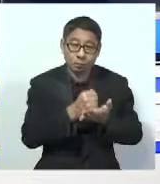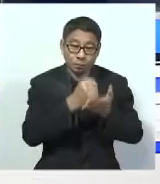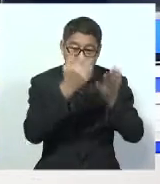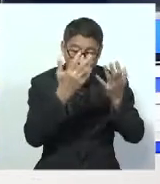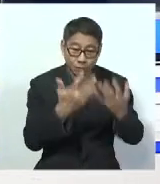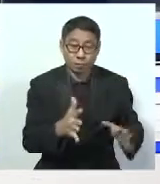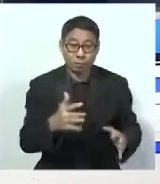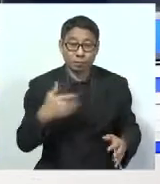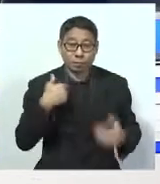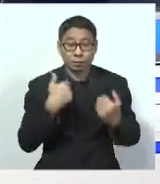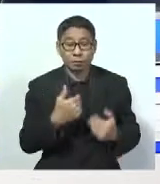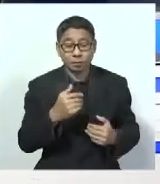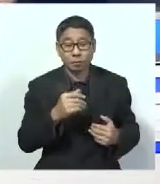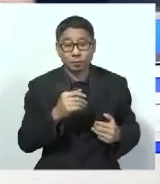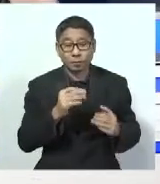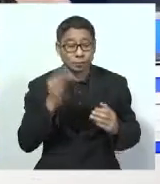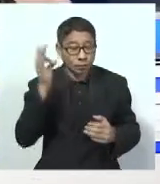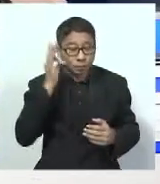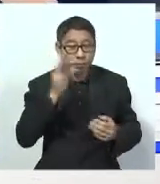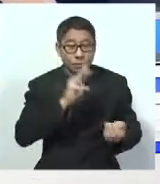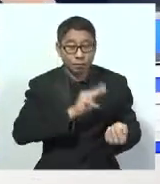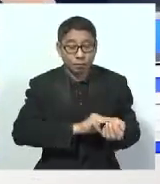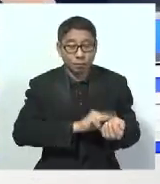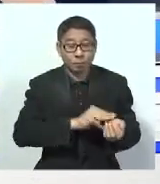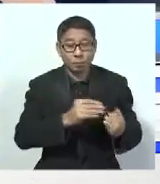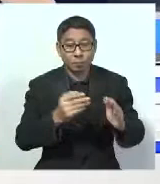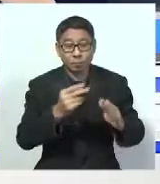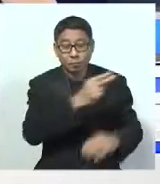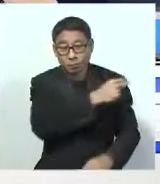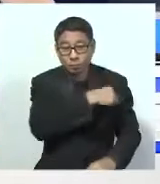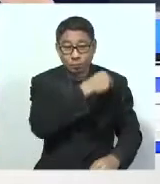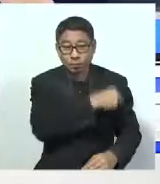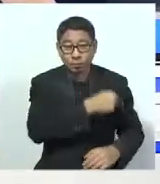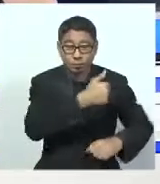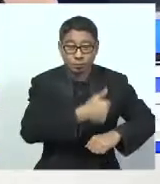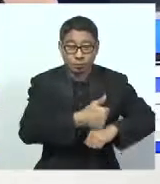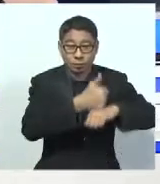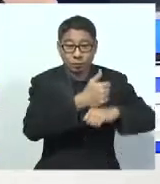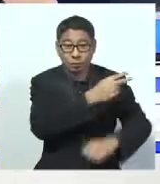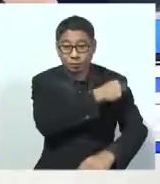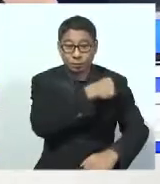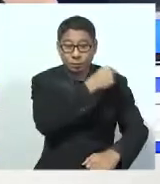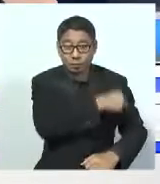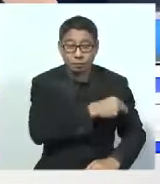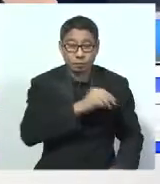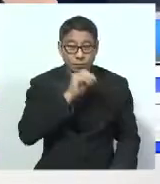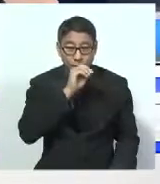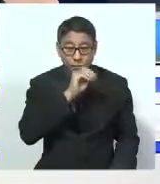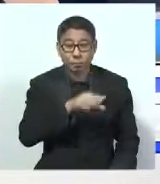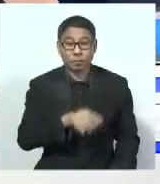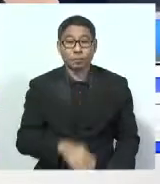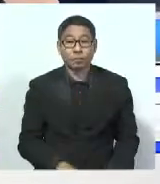แล้วเดี๋ยวไปฟังคำแถลงนะครับจากแพทย์ของโรงพยาบาลแล้วก็เป็นผู้อำนวยการด้วยของโรงพยาบาลพระราม2กันดูก่อนน